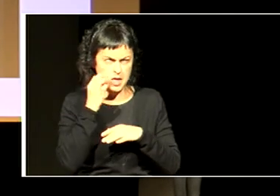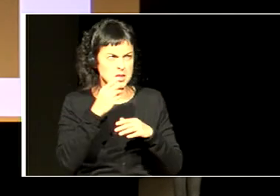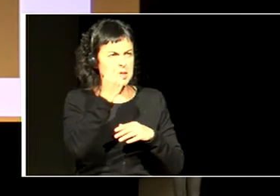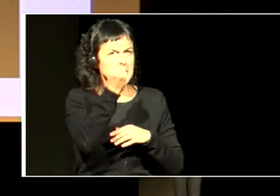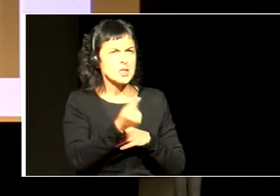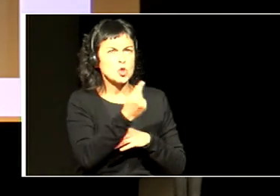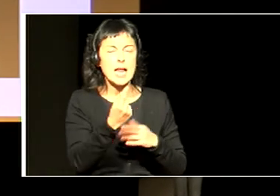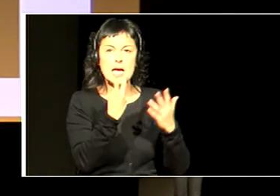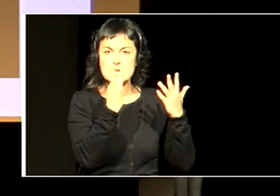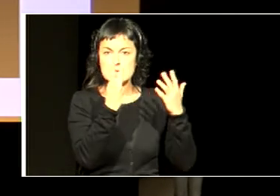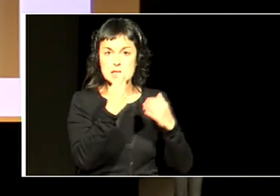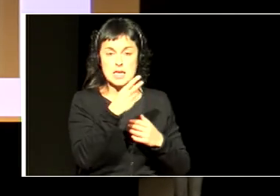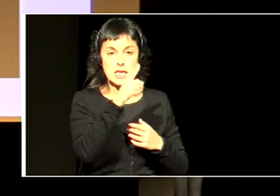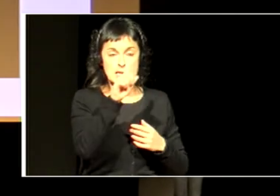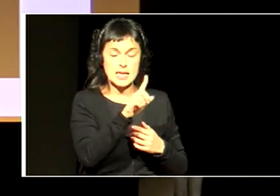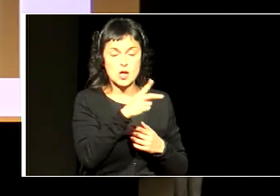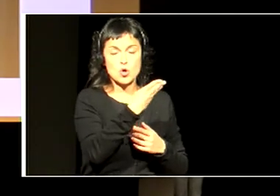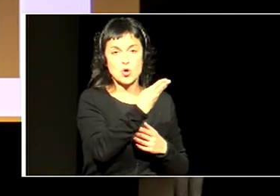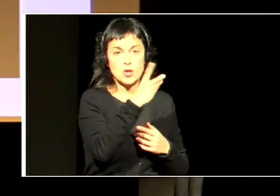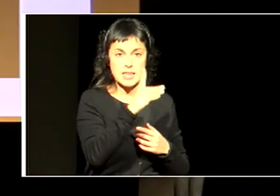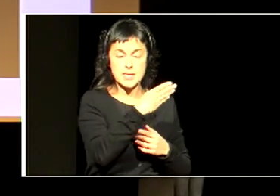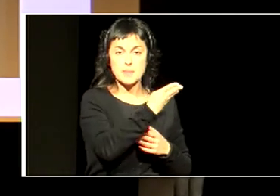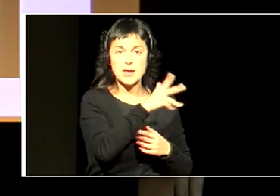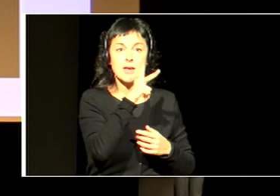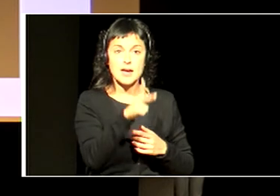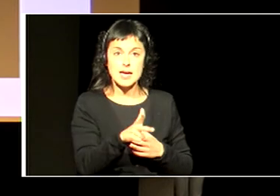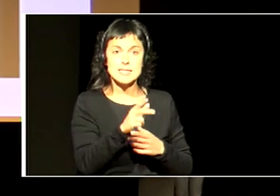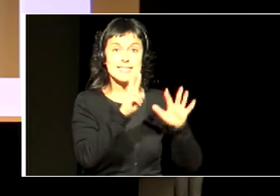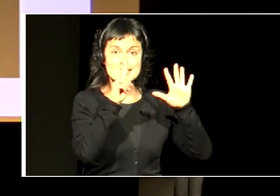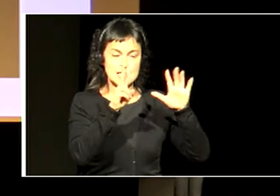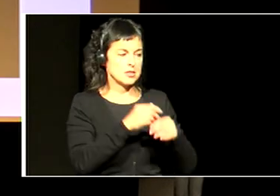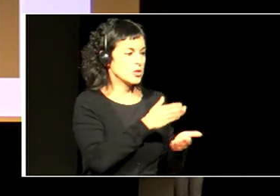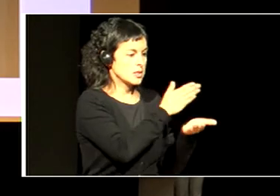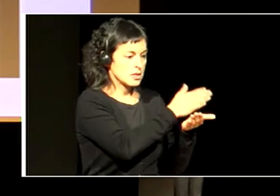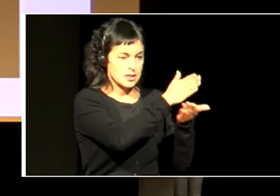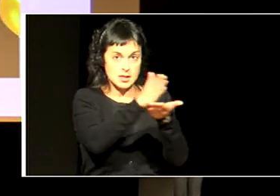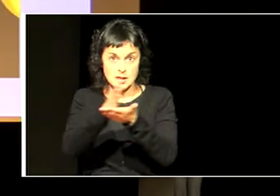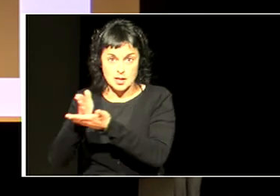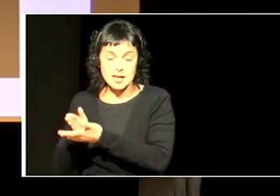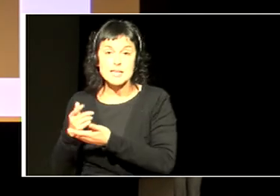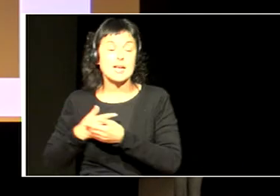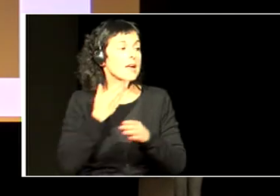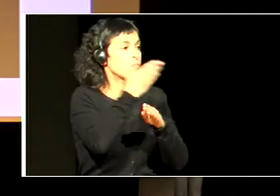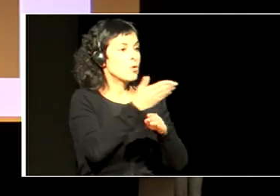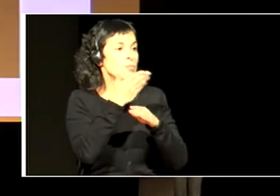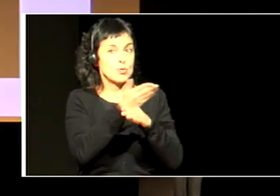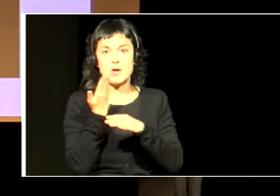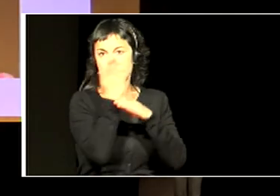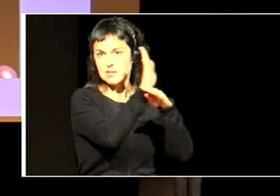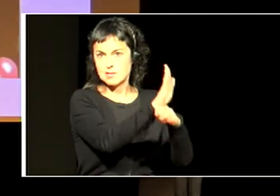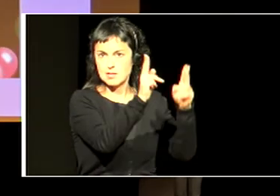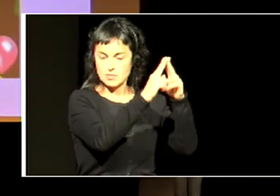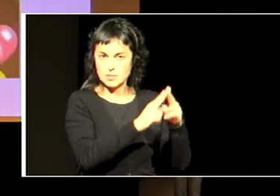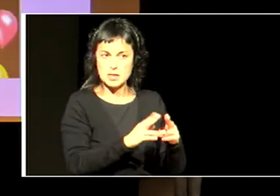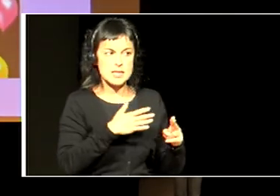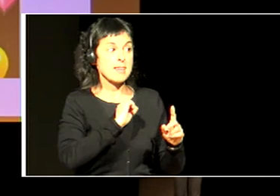dago lehenengo debeatze, ba, gela guztietatik pasadiete galdetegi eta detektatu dute hirugeletan